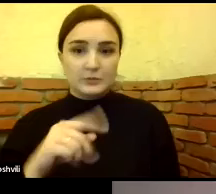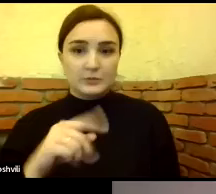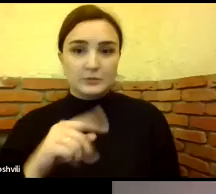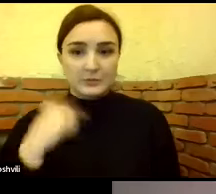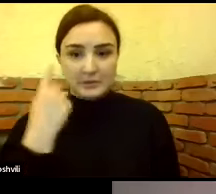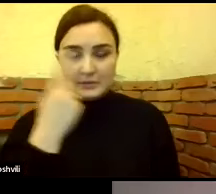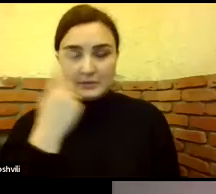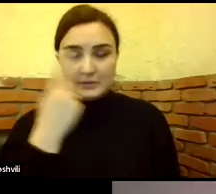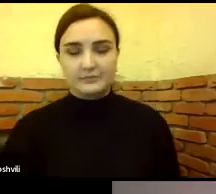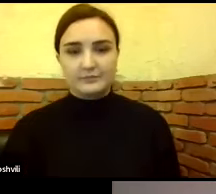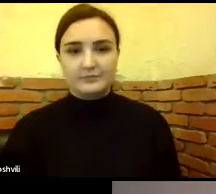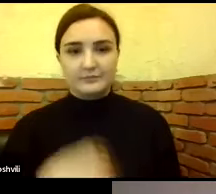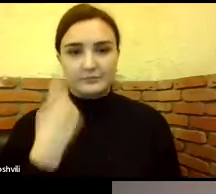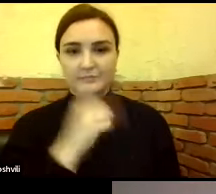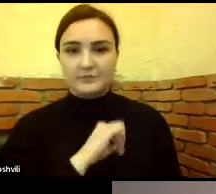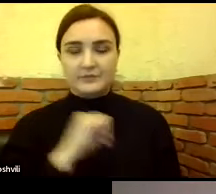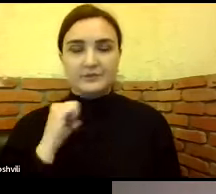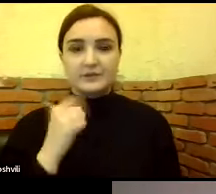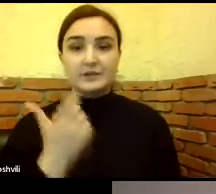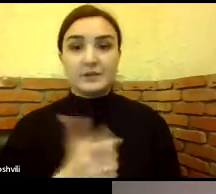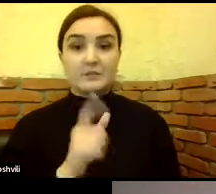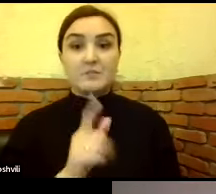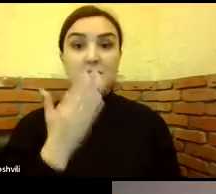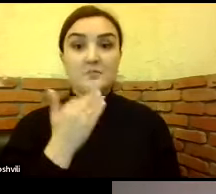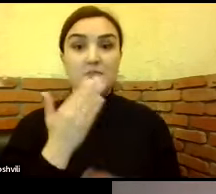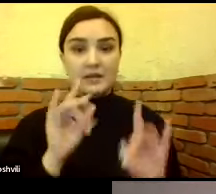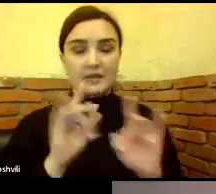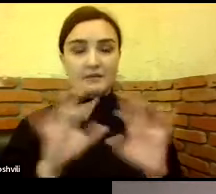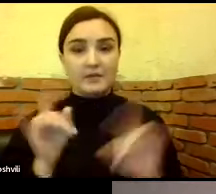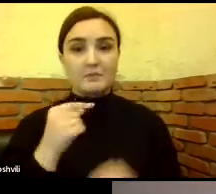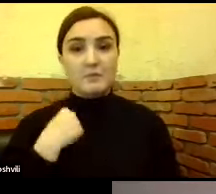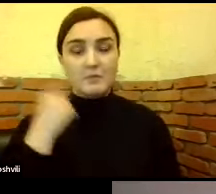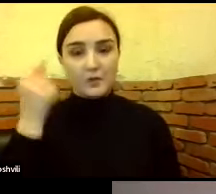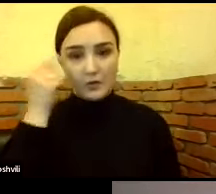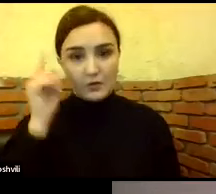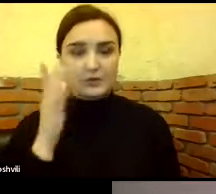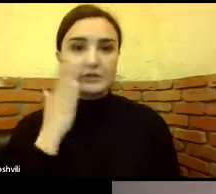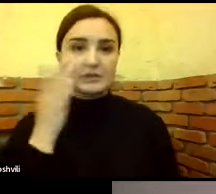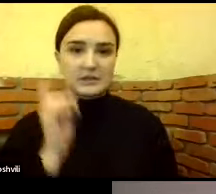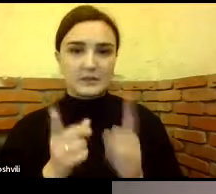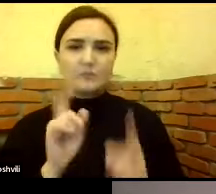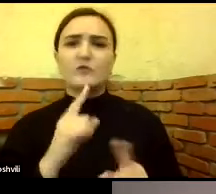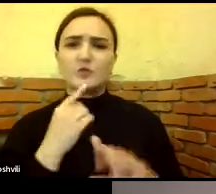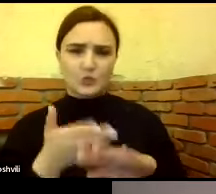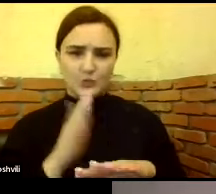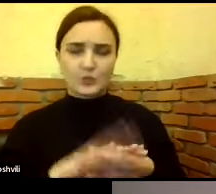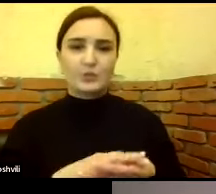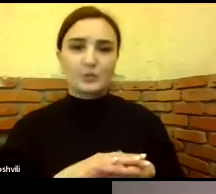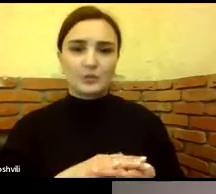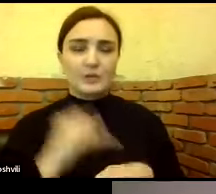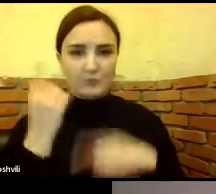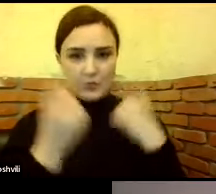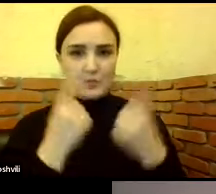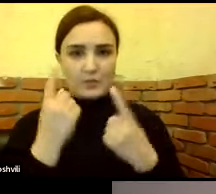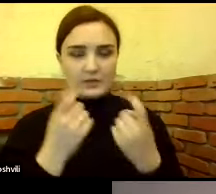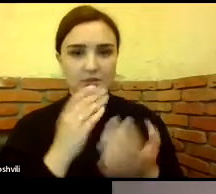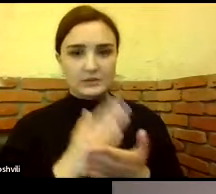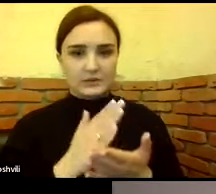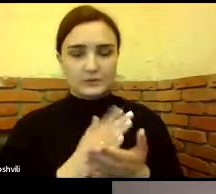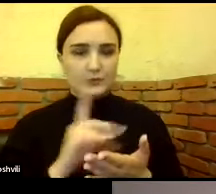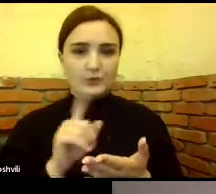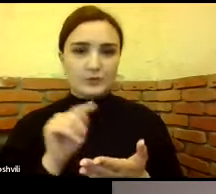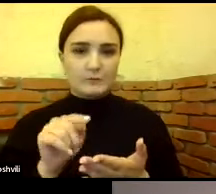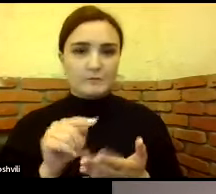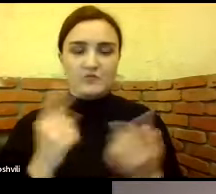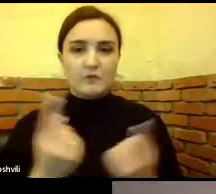მე პირადად მგონია, რომ სინამდვილეში რთულია და ბევრი ისეთი ნიუანსი აქვს, რომელიც არ ახასიათებს ტიპური განვითარების მქონე